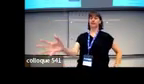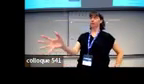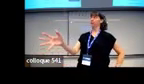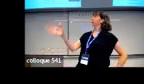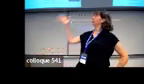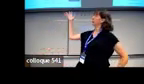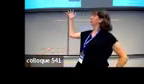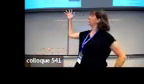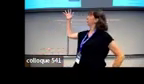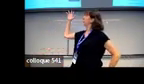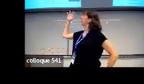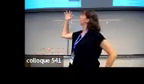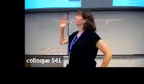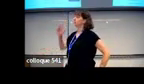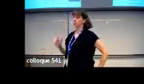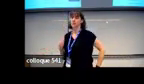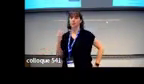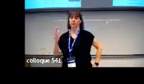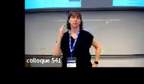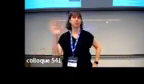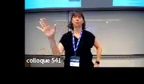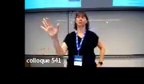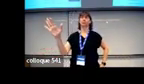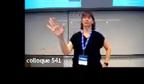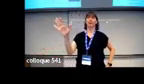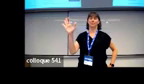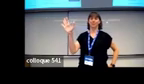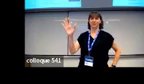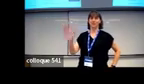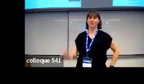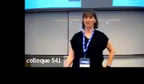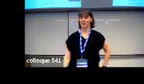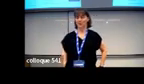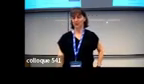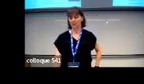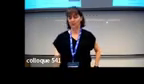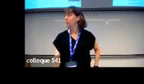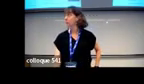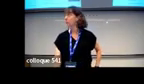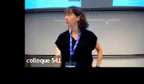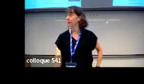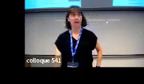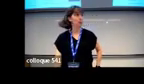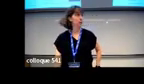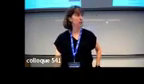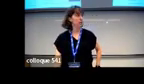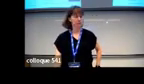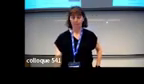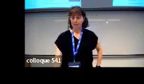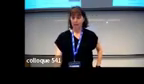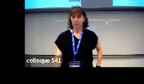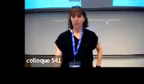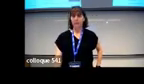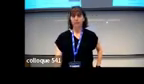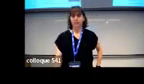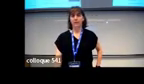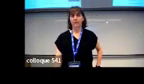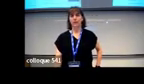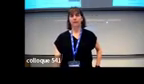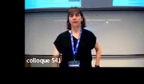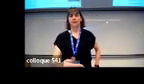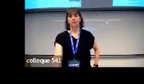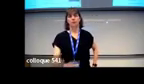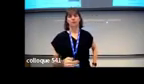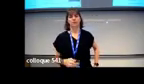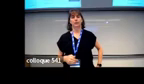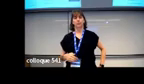Ça, c'est des genres de figures que les étudiantes ont faites. Là. C'est pour ça que c'est pas moi qui faisais les graphiques, parce qu'elles ont vraiment beaucoup plus de talent que moi. Puis, vous voyez